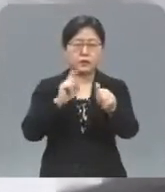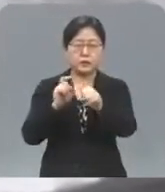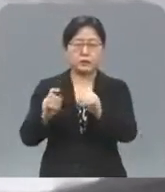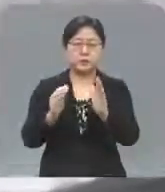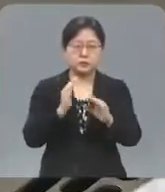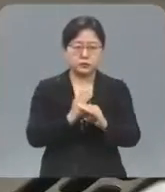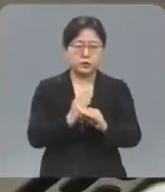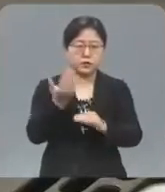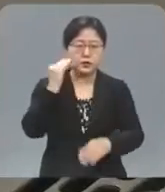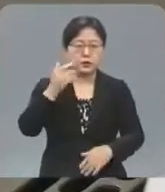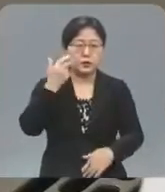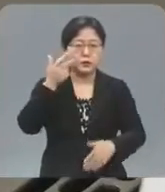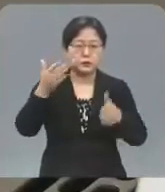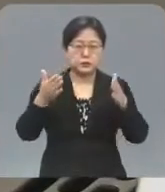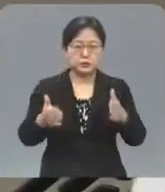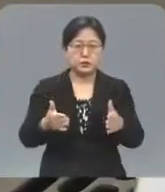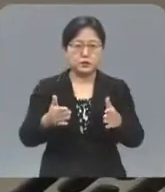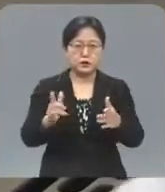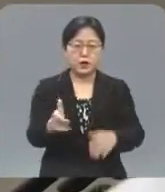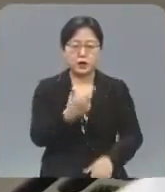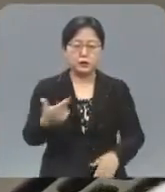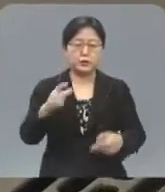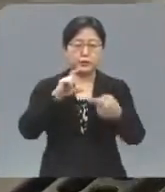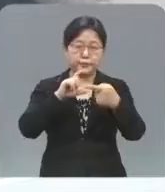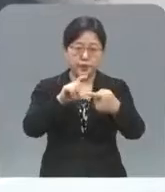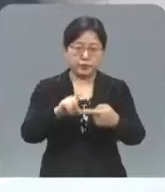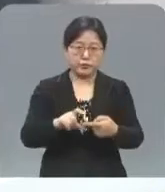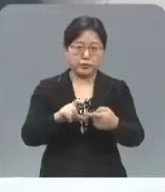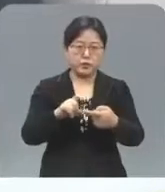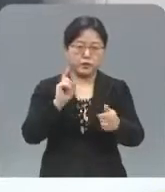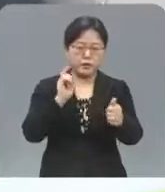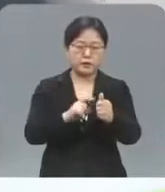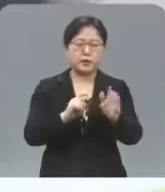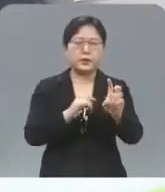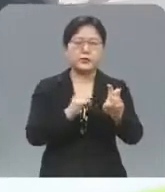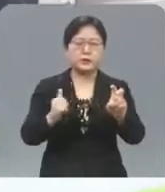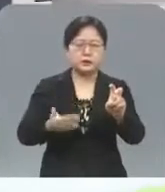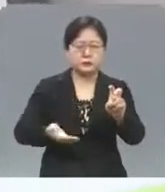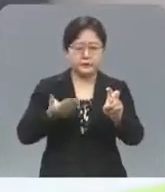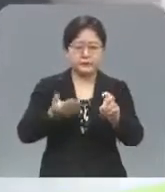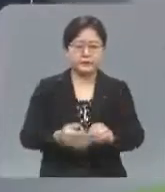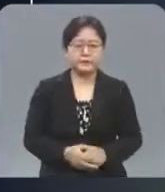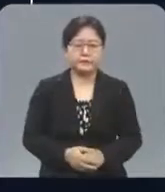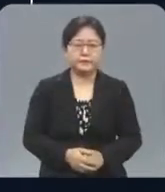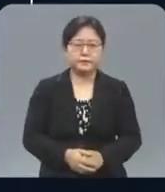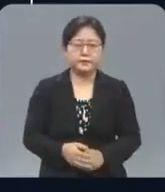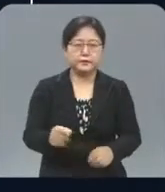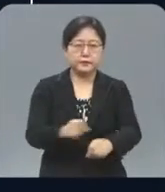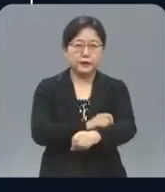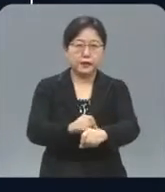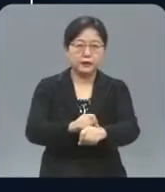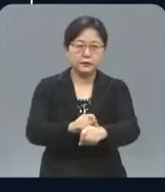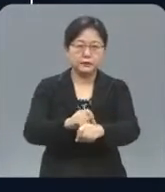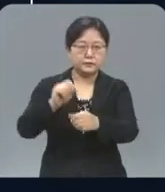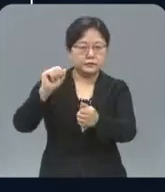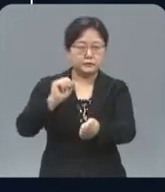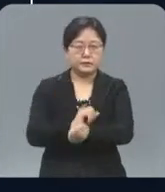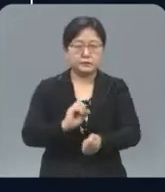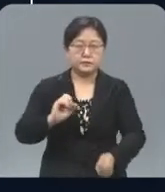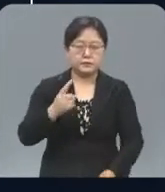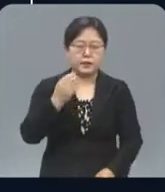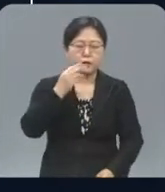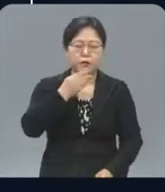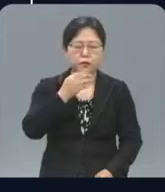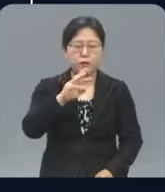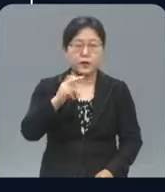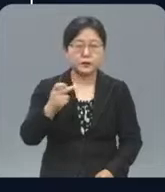있고 최근 일주일 동안 일평균 확진자는 20명에 육박합니다. 특히 주요 감염 경로인